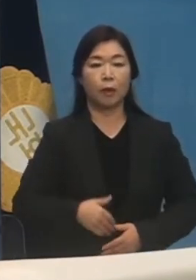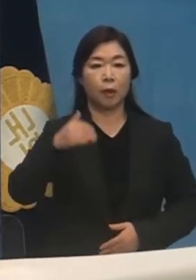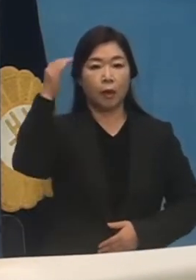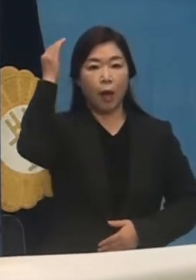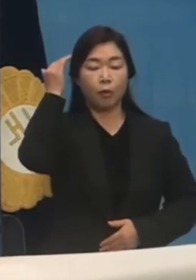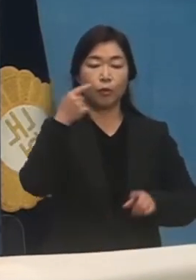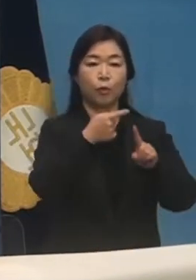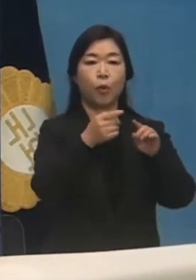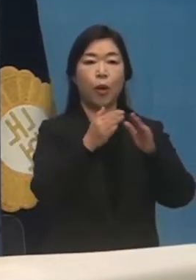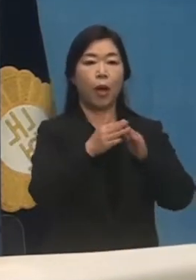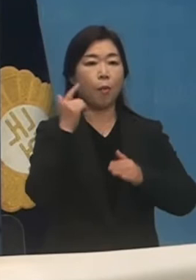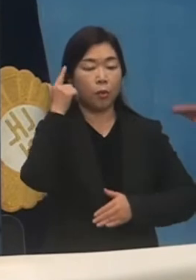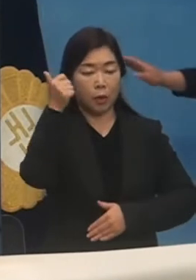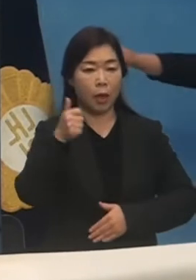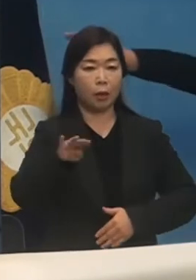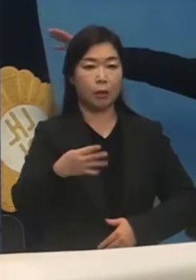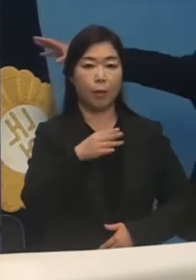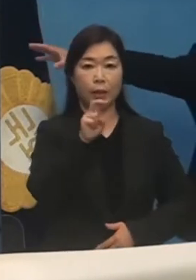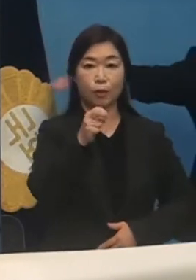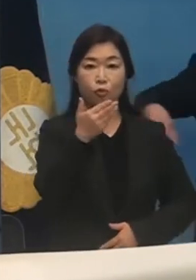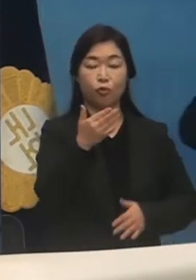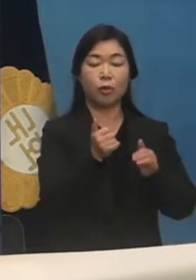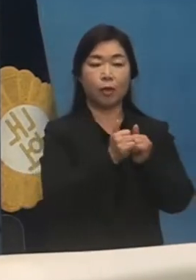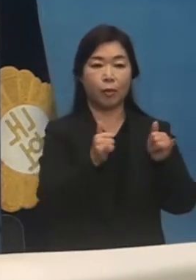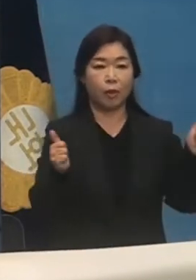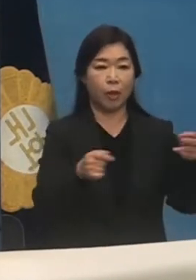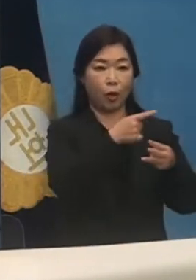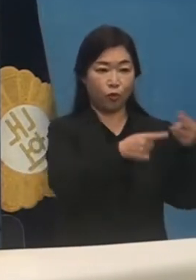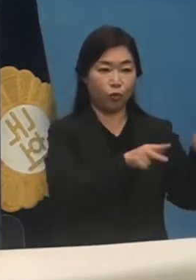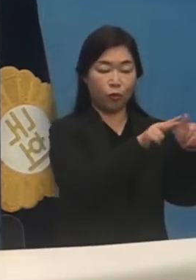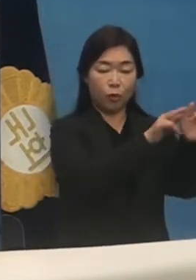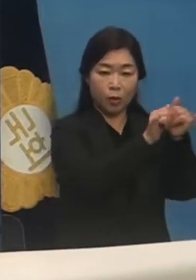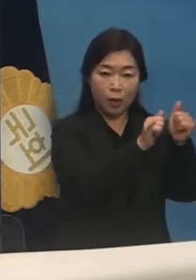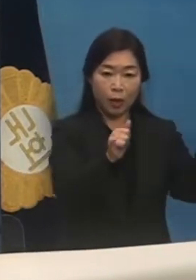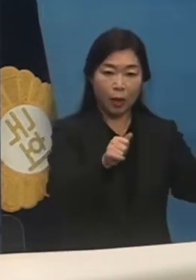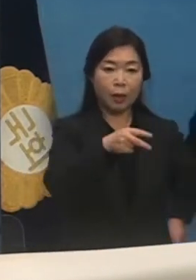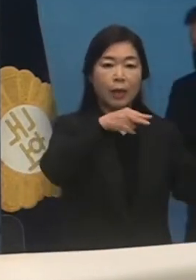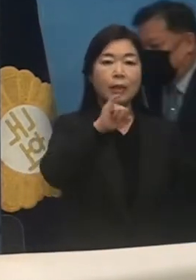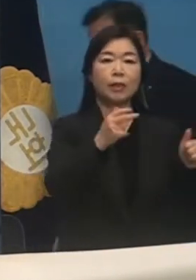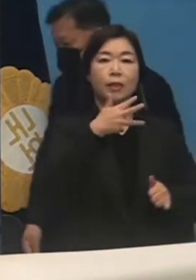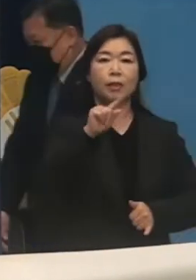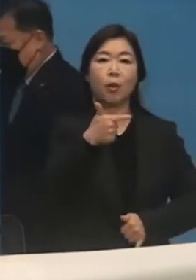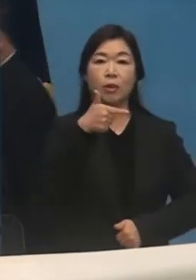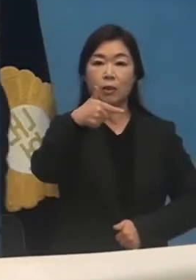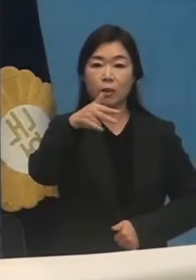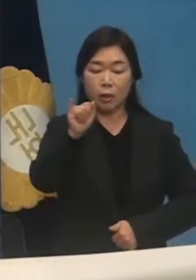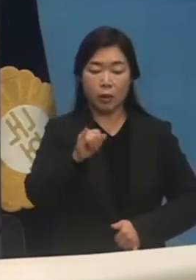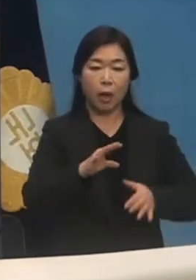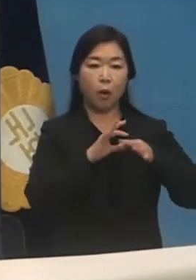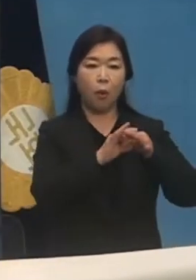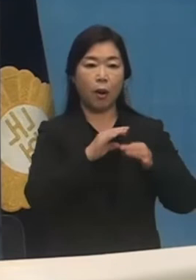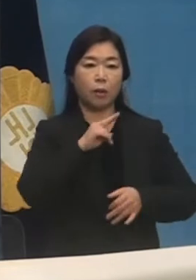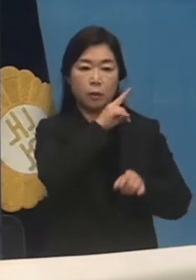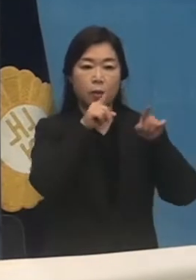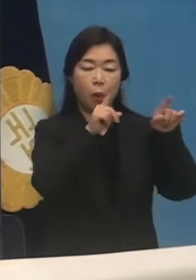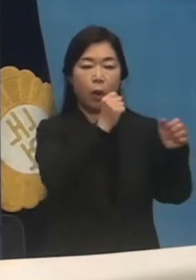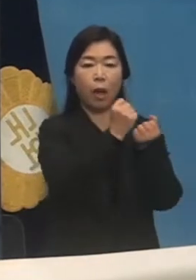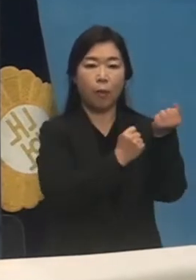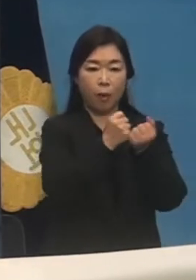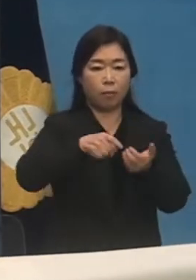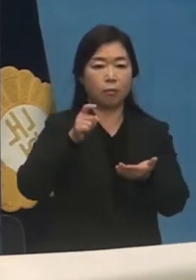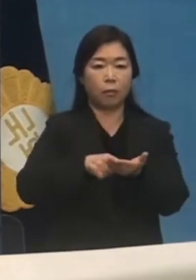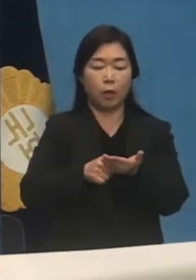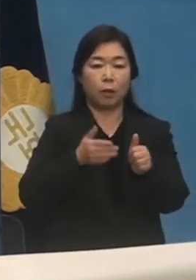한국교회 목회자 429명, 윤석열 후보 신천지 관련 의혹 해명촉구